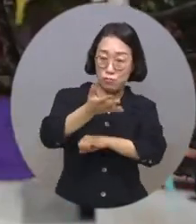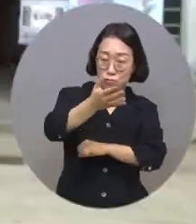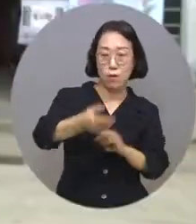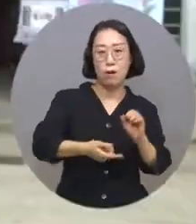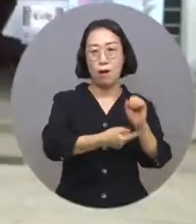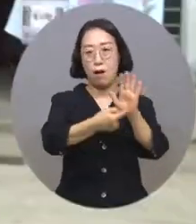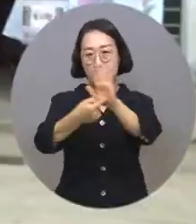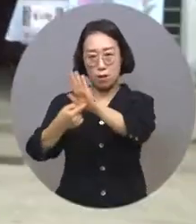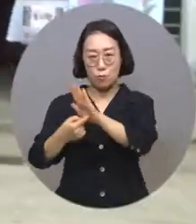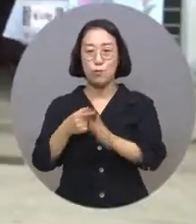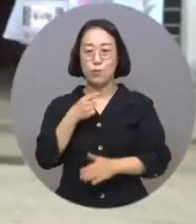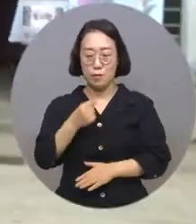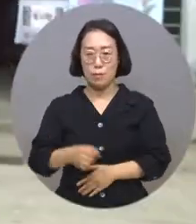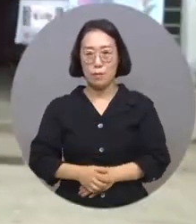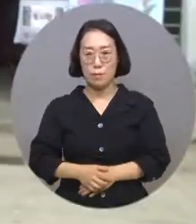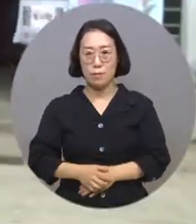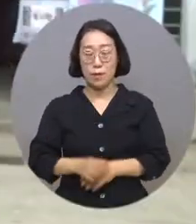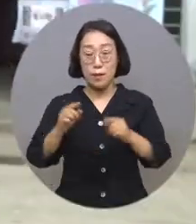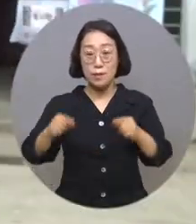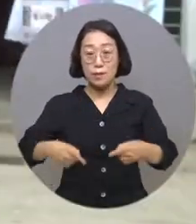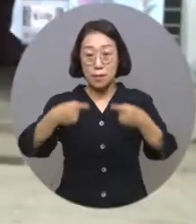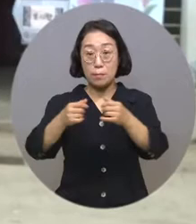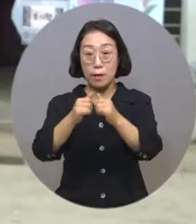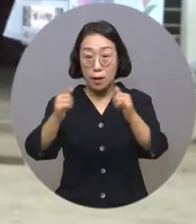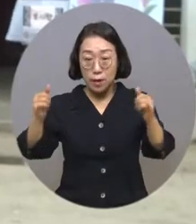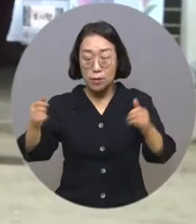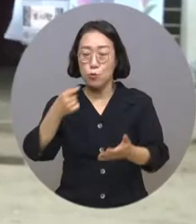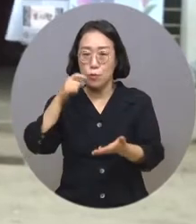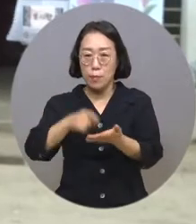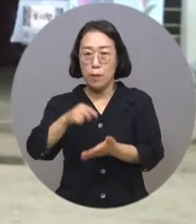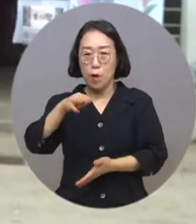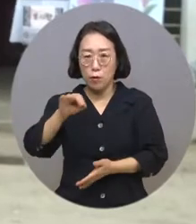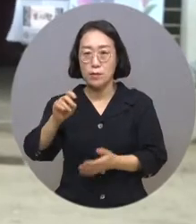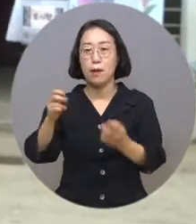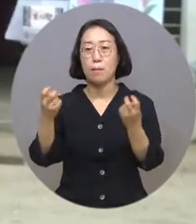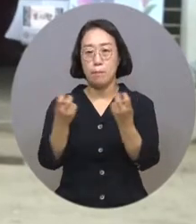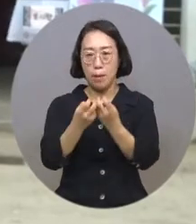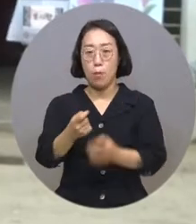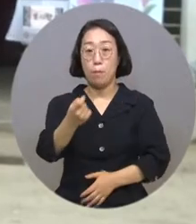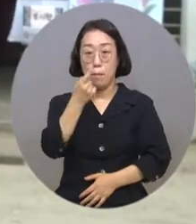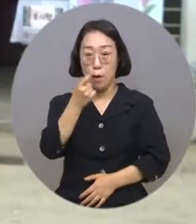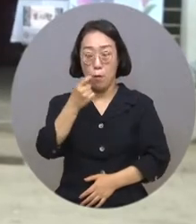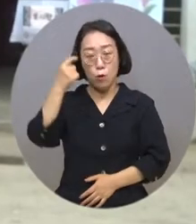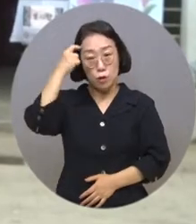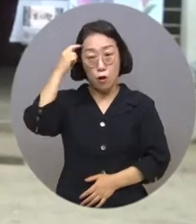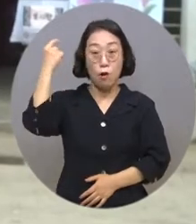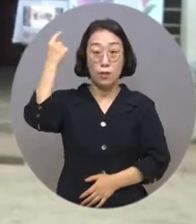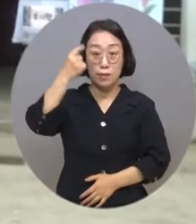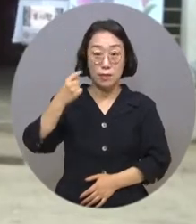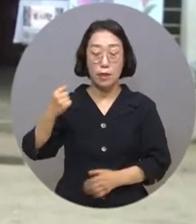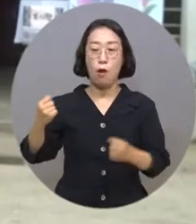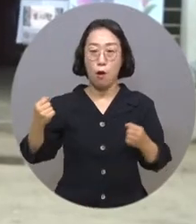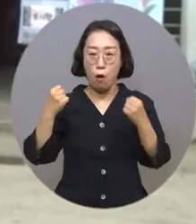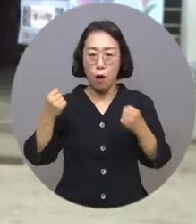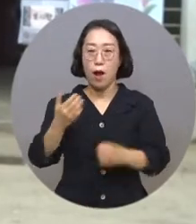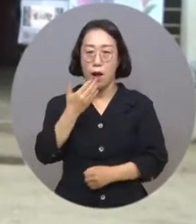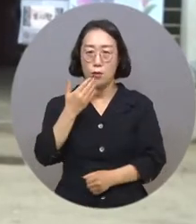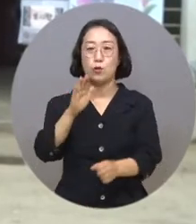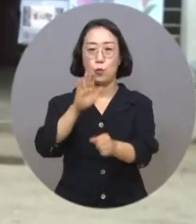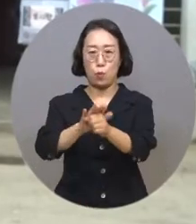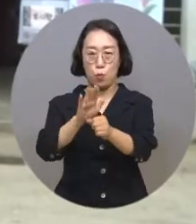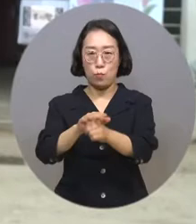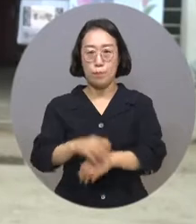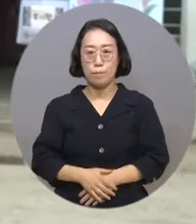계획입니다. 프로그램에 참가한 청소년들이 쉽게 명상을 하는 법을 배움으로써 정신적으로 건강해질 수 있는 계기가